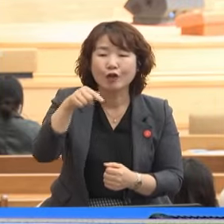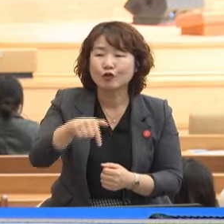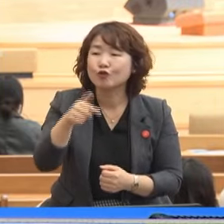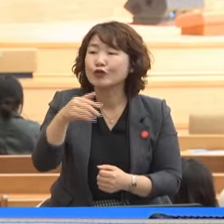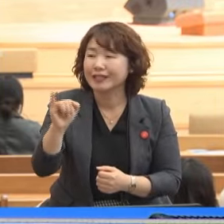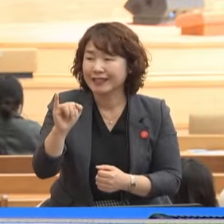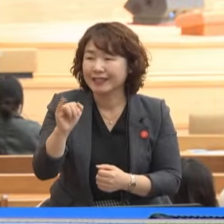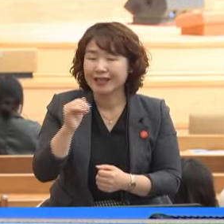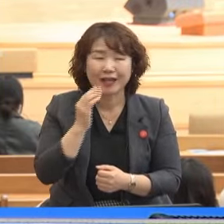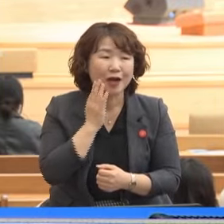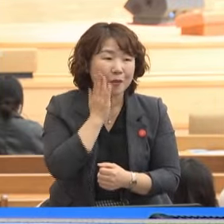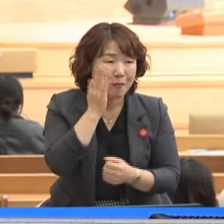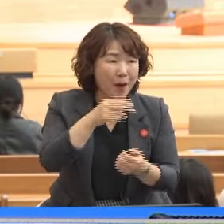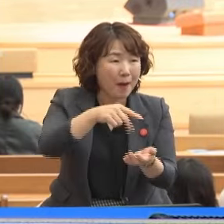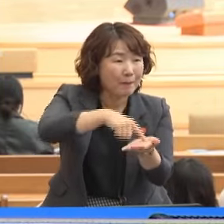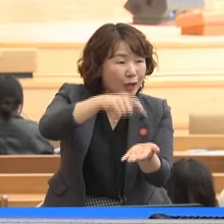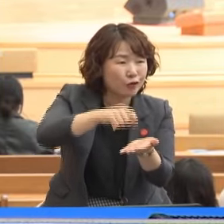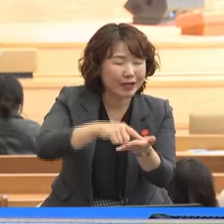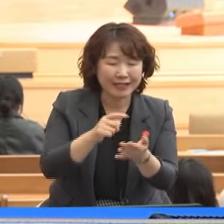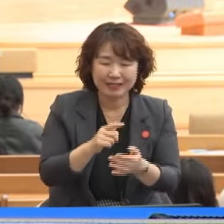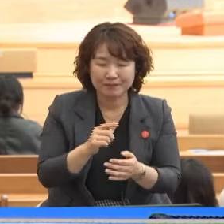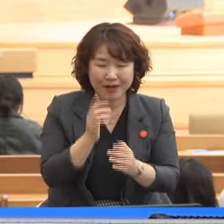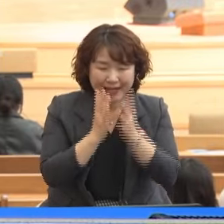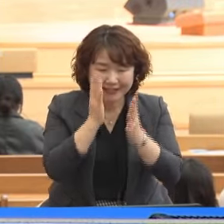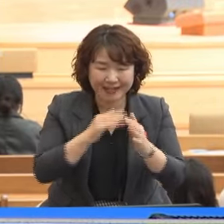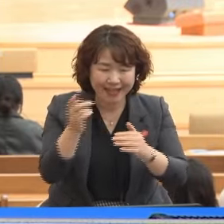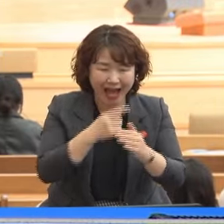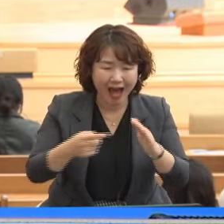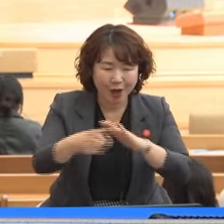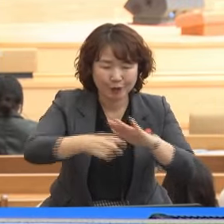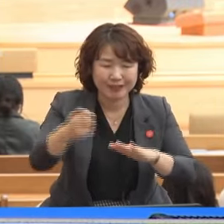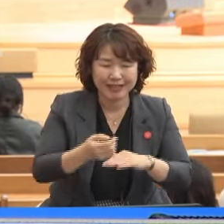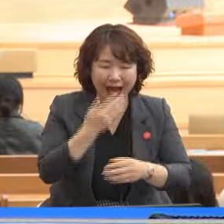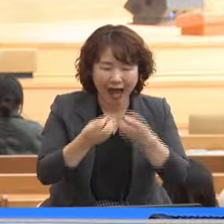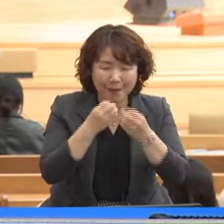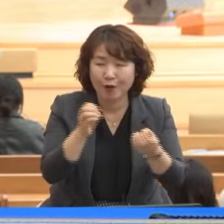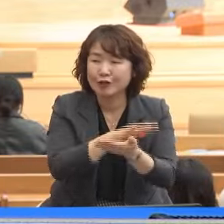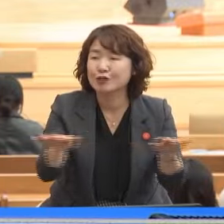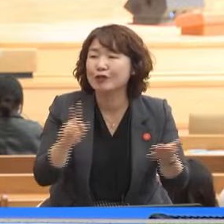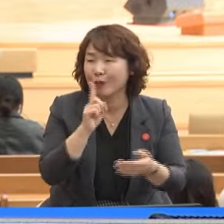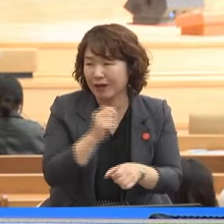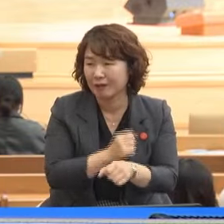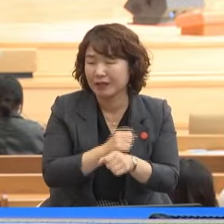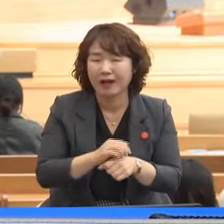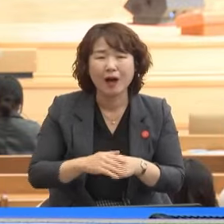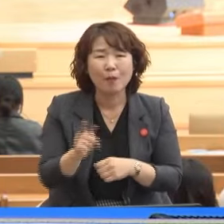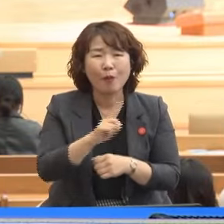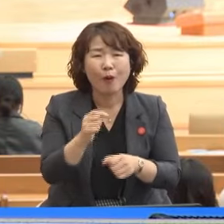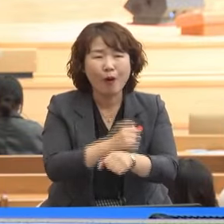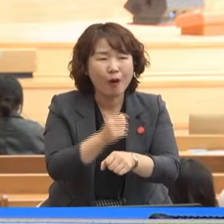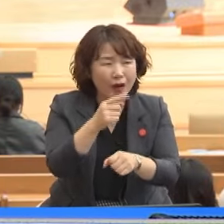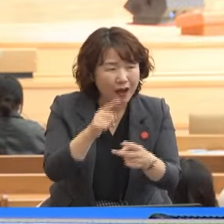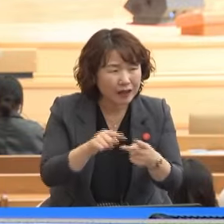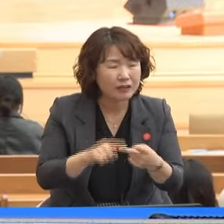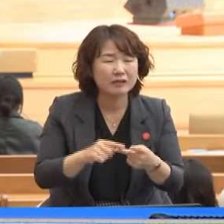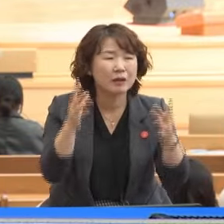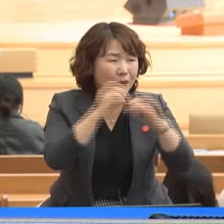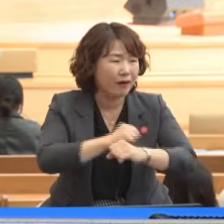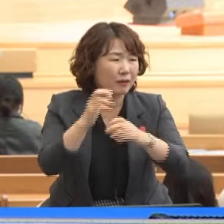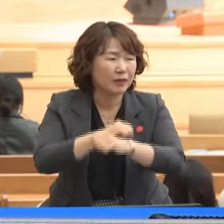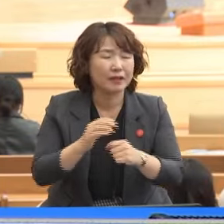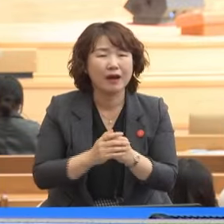말합니다. 뭘 해도 안 되는 거예요. 뭘 해도 사업의 실패, 부도, 경제적인